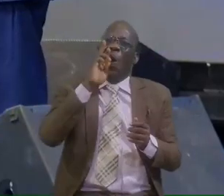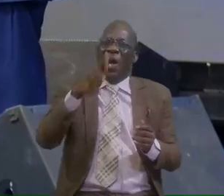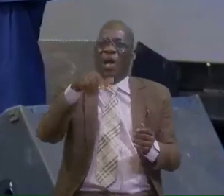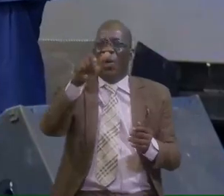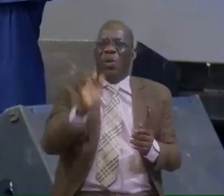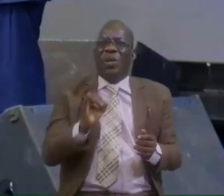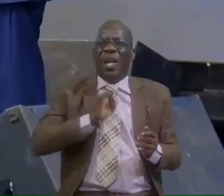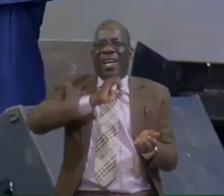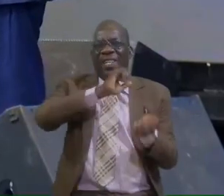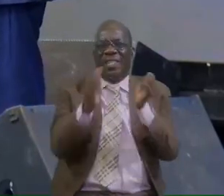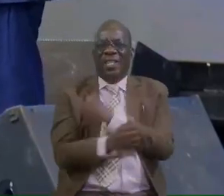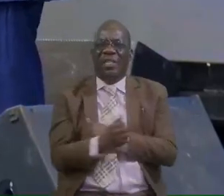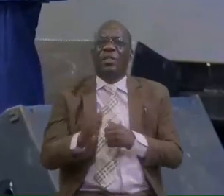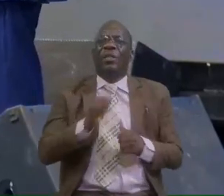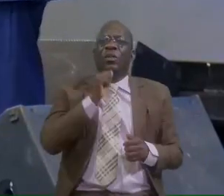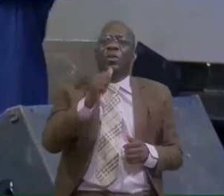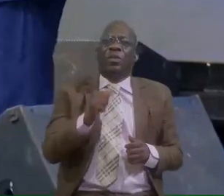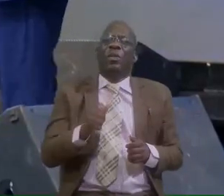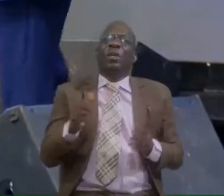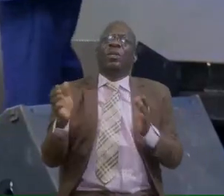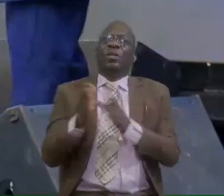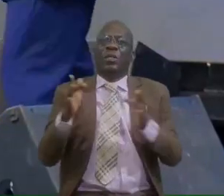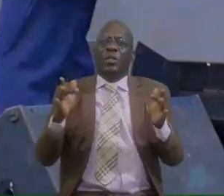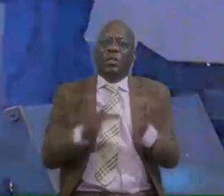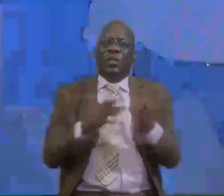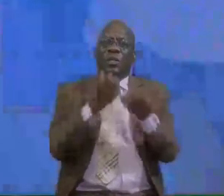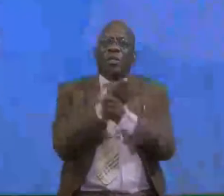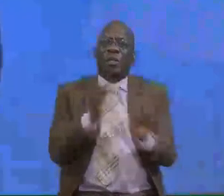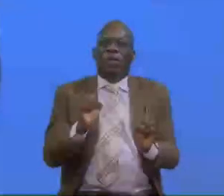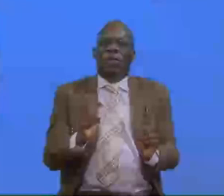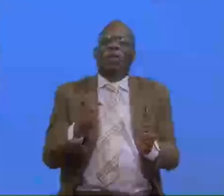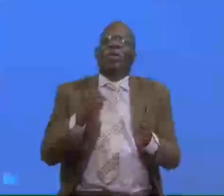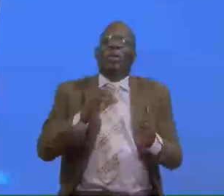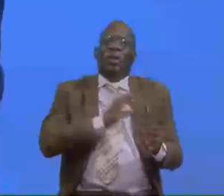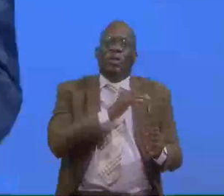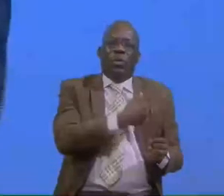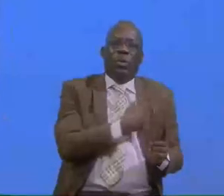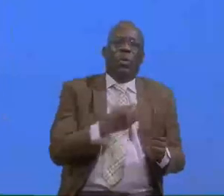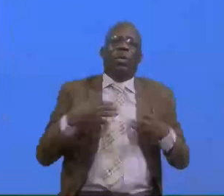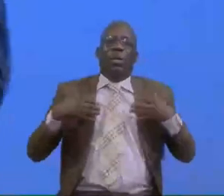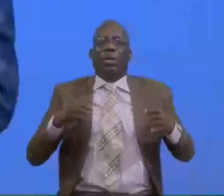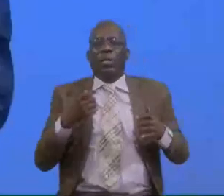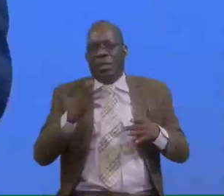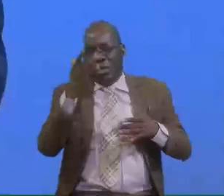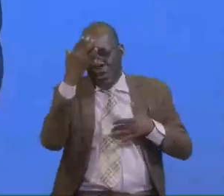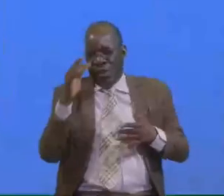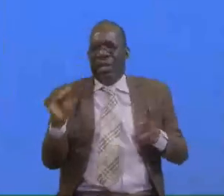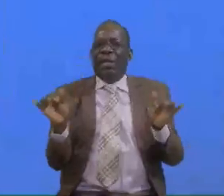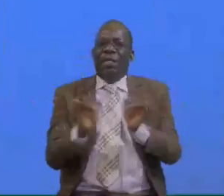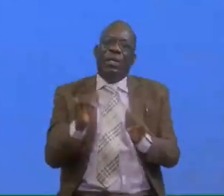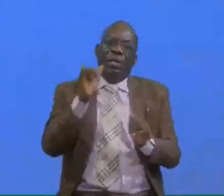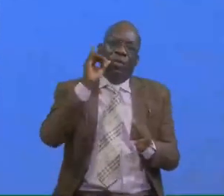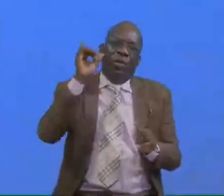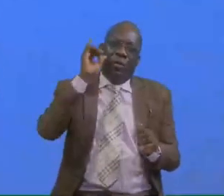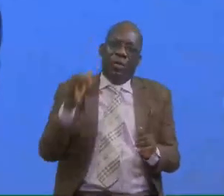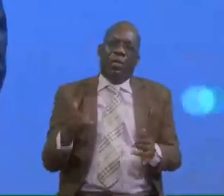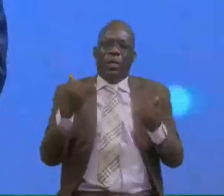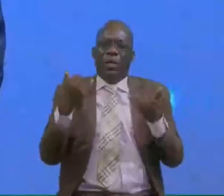Seigneur Jésus, sauve les âmes, guéris les malades, délivrant les opprimés. Tu es le même hier, aujourd'hui